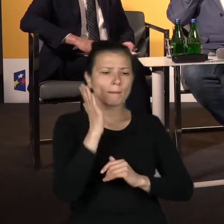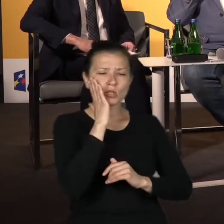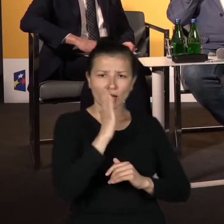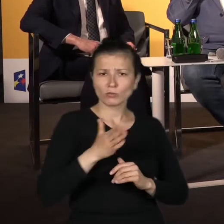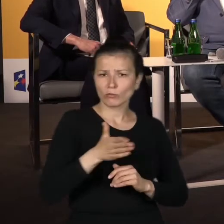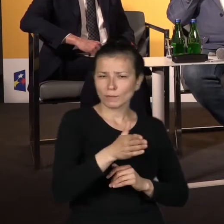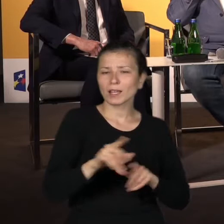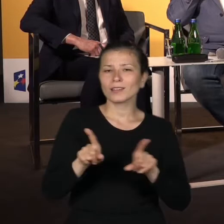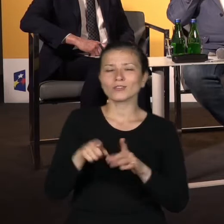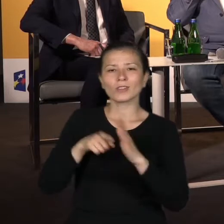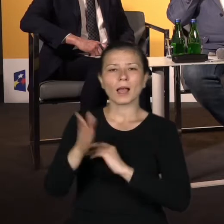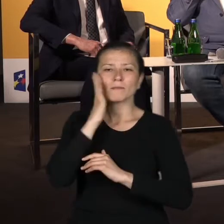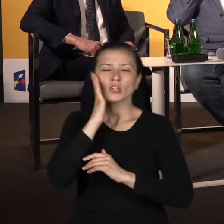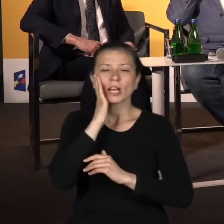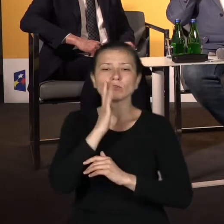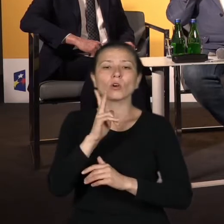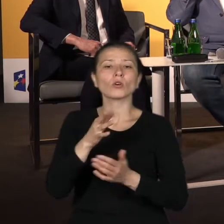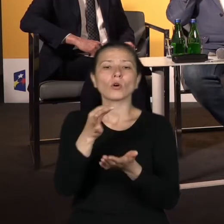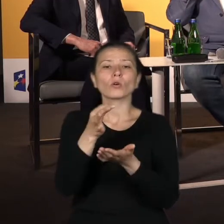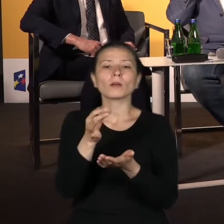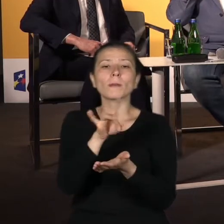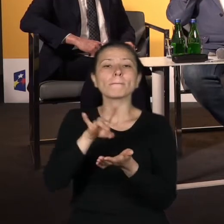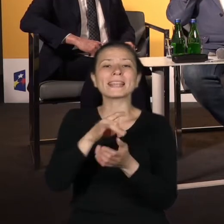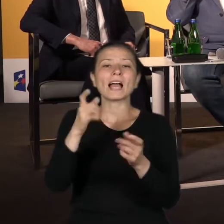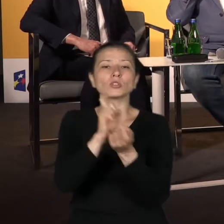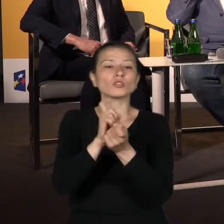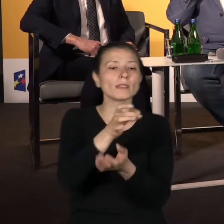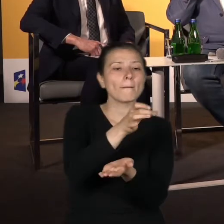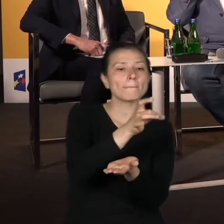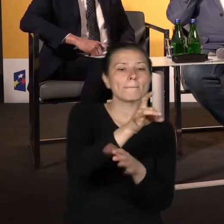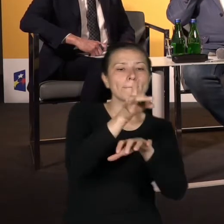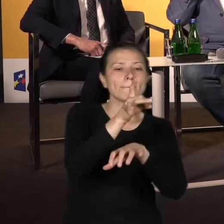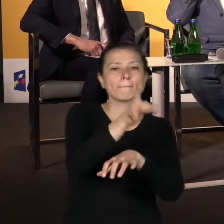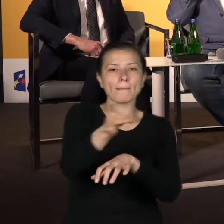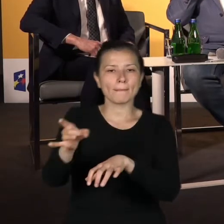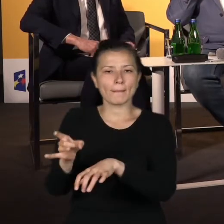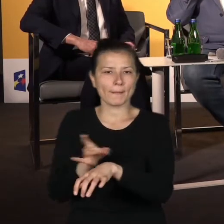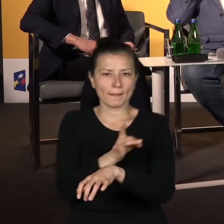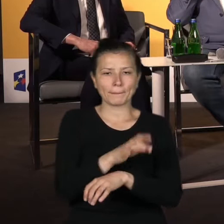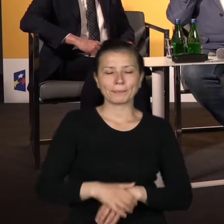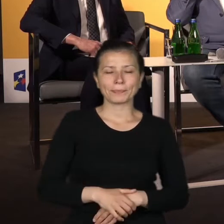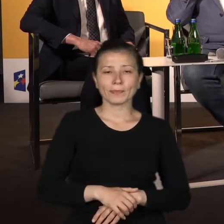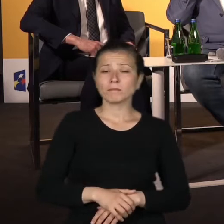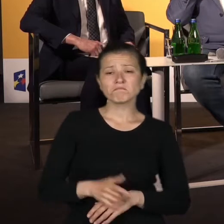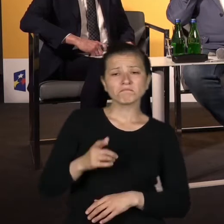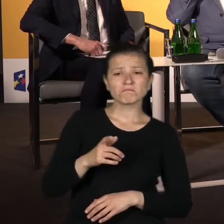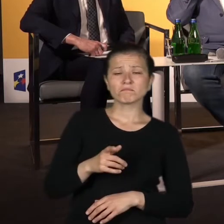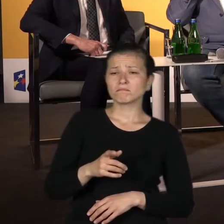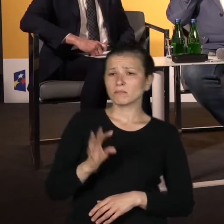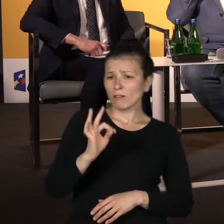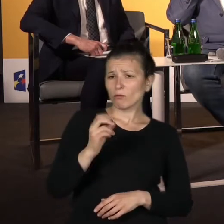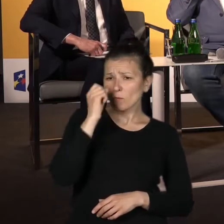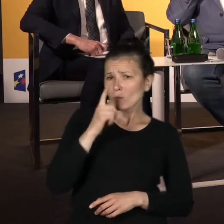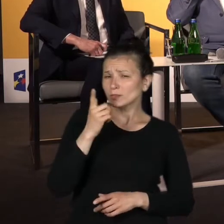interesujące dla mieszkańców gmin sąsiednich. Jaki jest pomysł Rybnika na sprawiedliwą transformację,